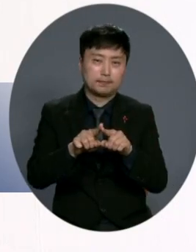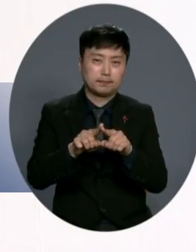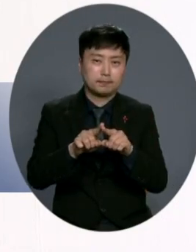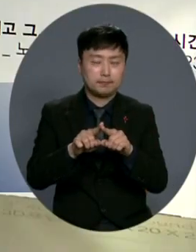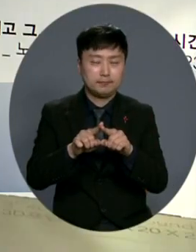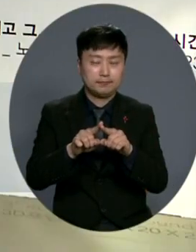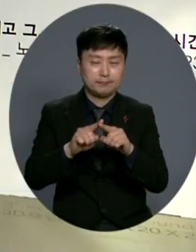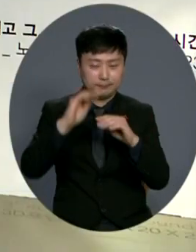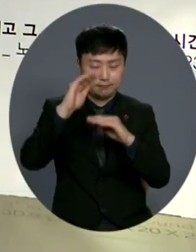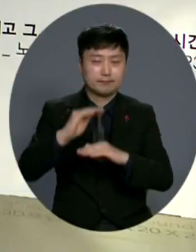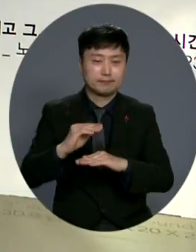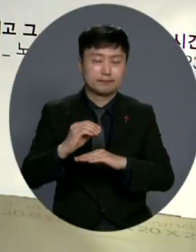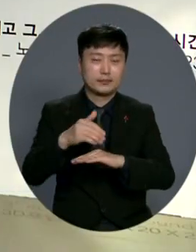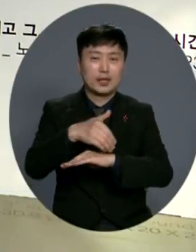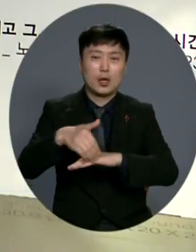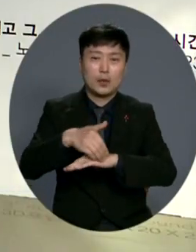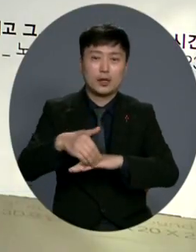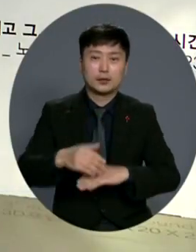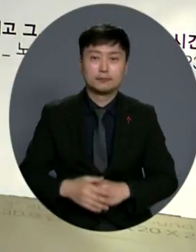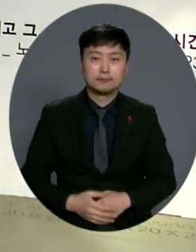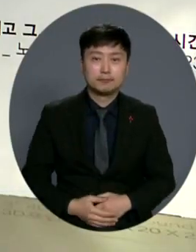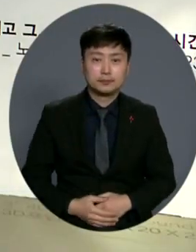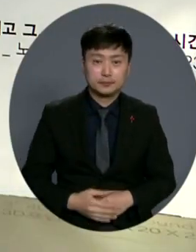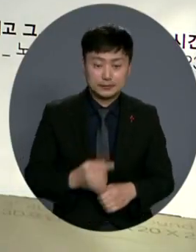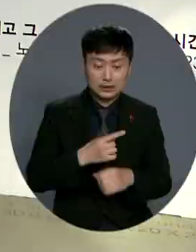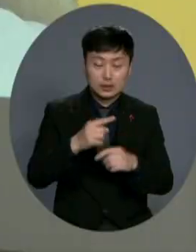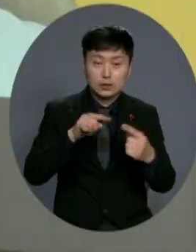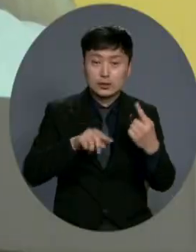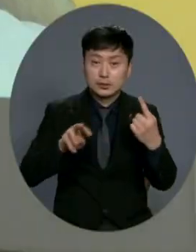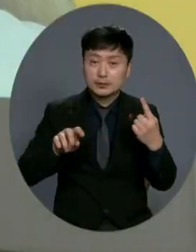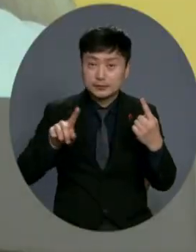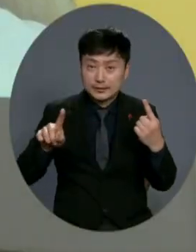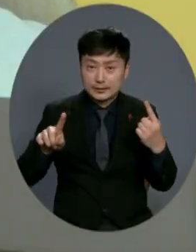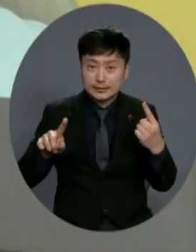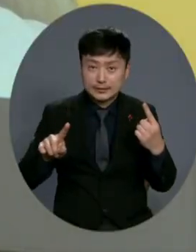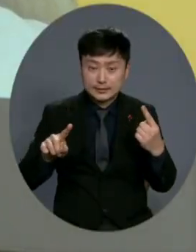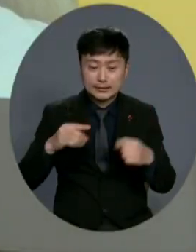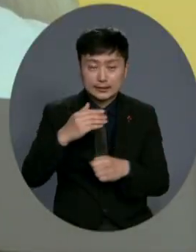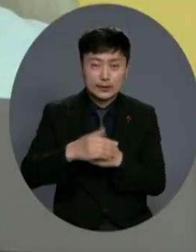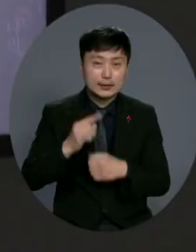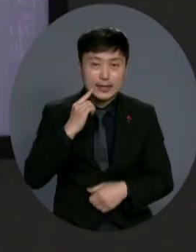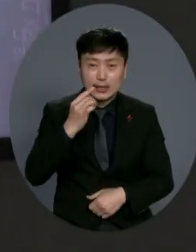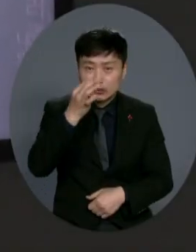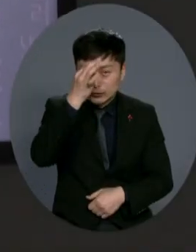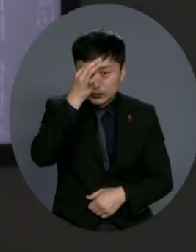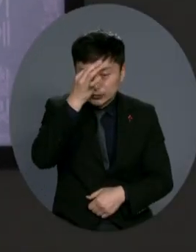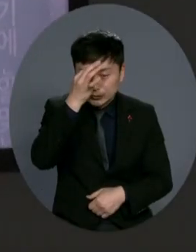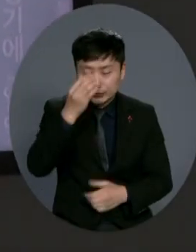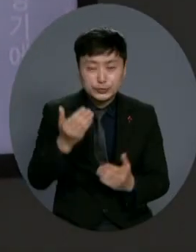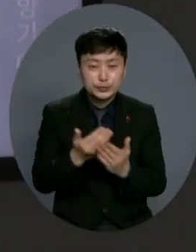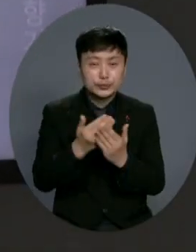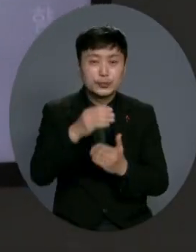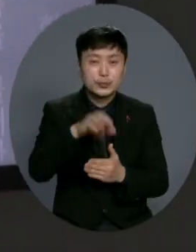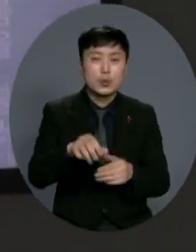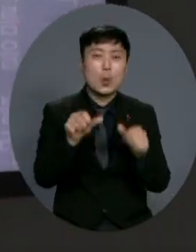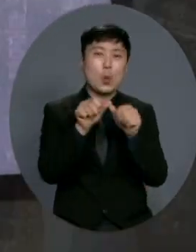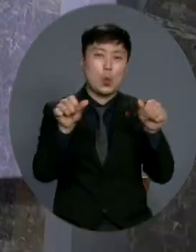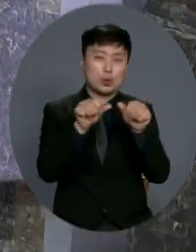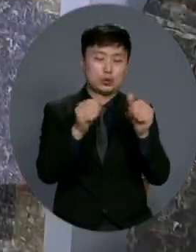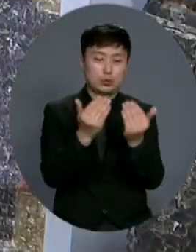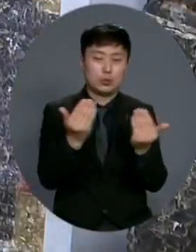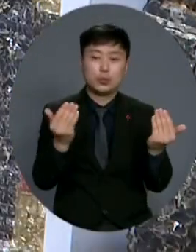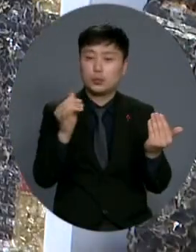예정입니다. 이번 전시회는 내년 1월 30일까지 대구예술발전소 5층 커뮤니티룸에서 볼 수 있습니다.